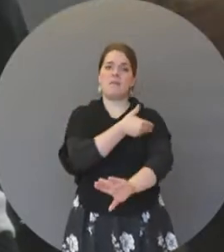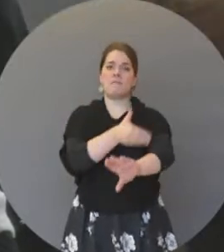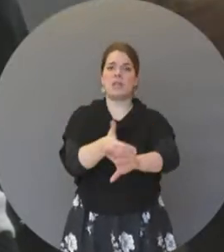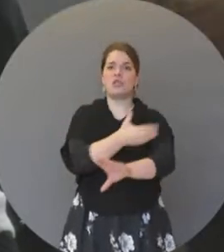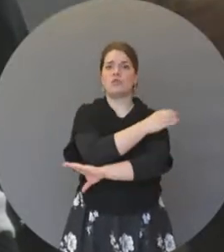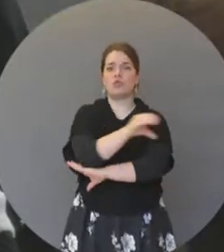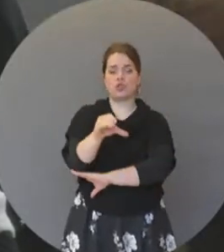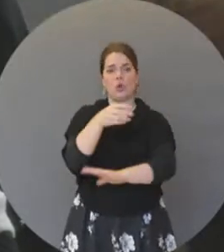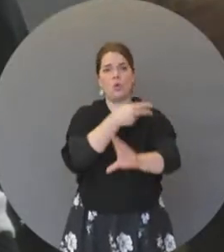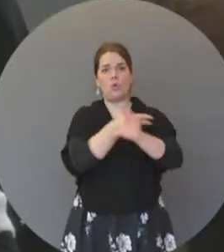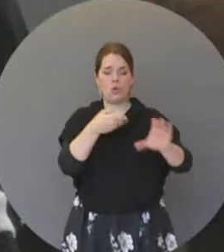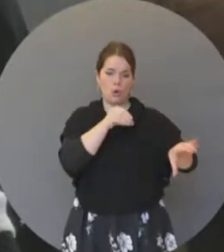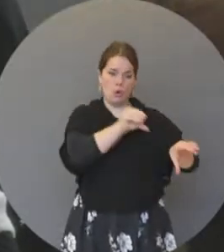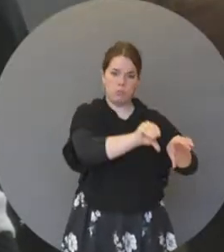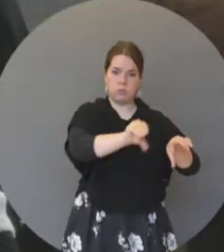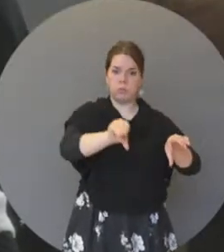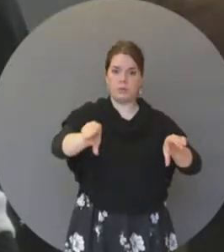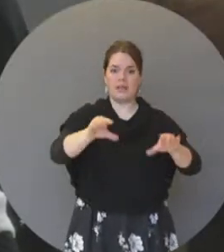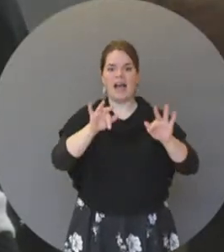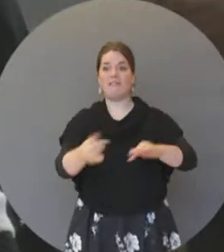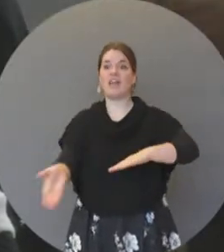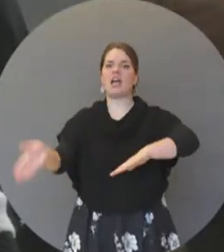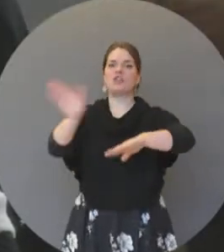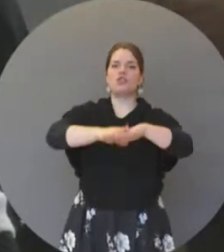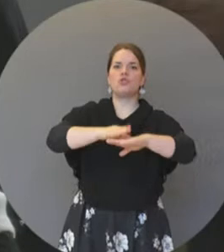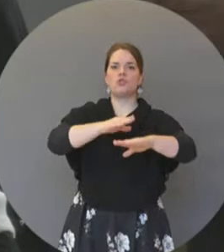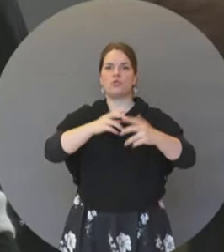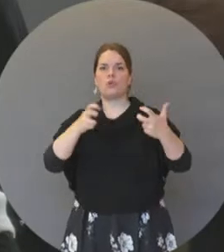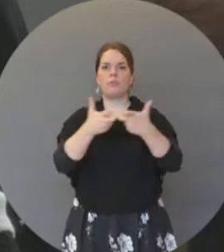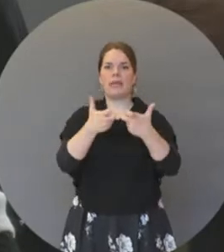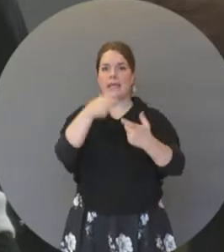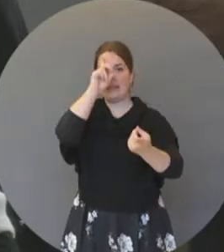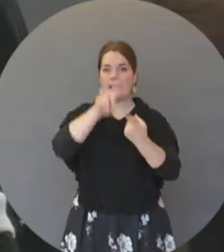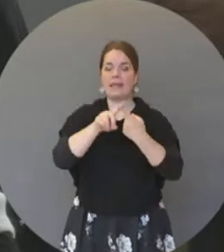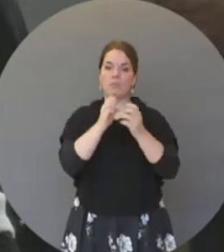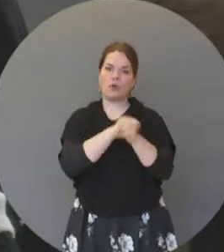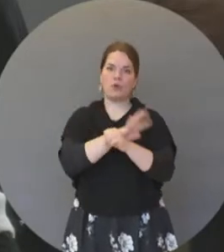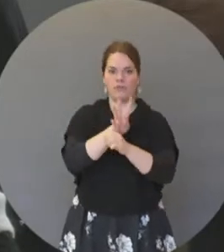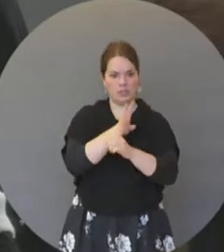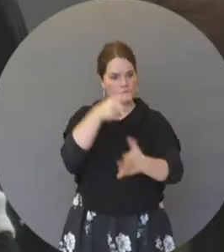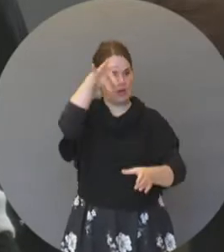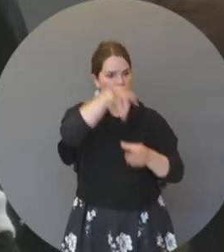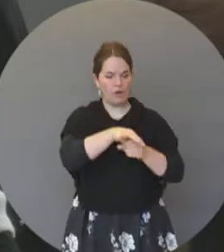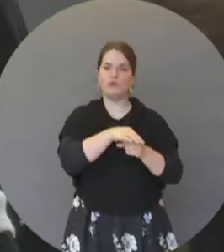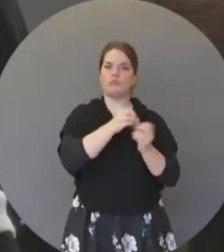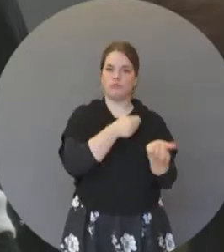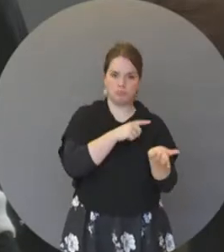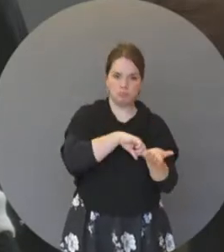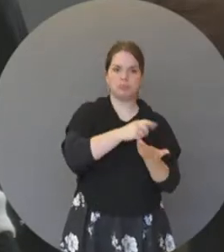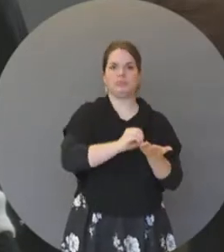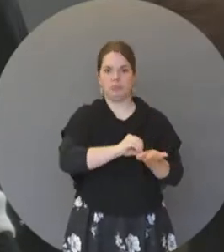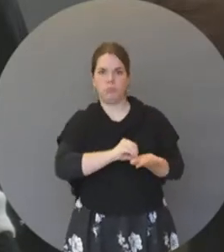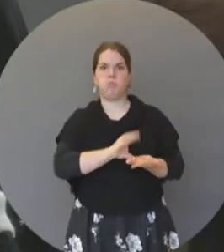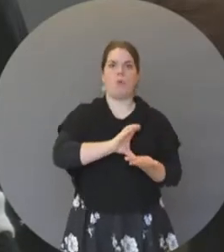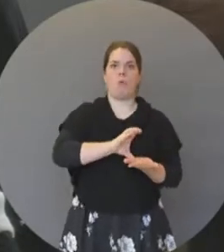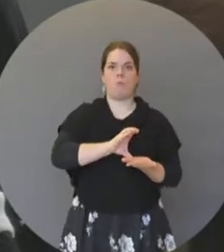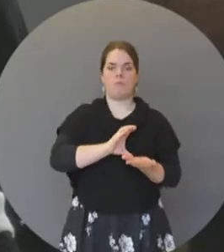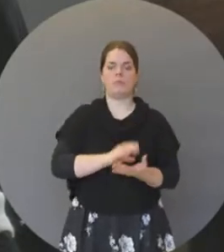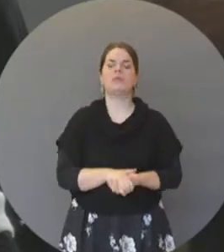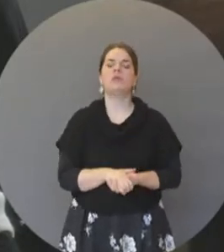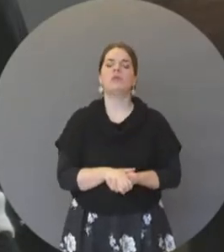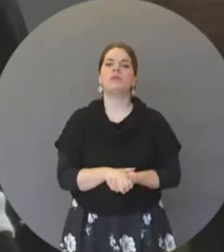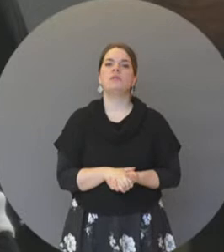pour la prise en charge des surcos engendrés par la crise covid a été votée par ailleurs dès le mois de juillet 2020